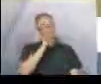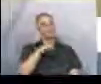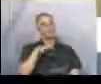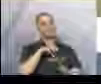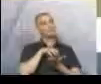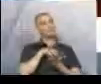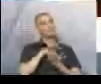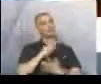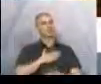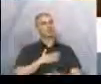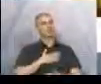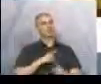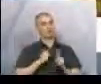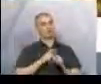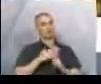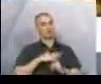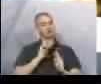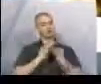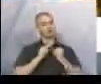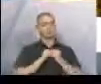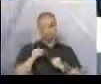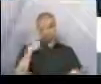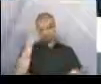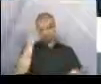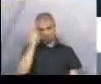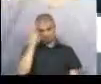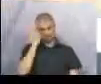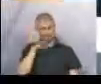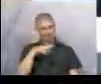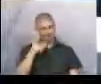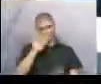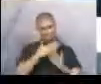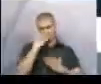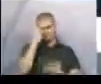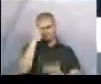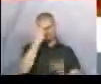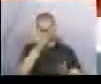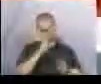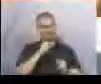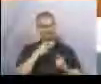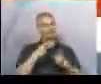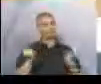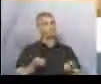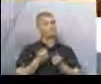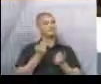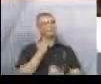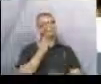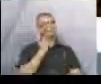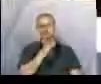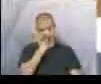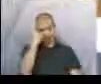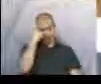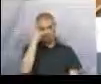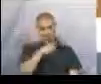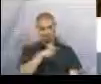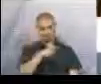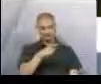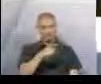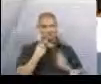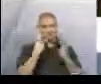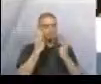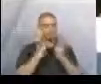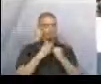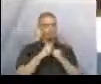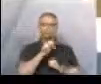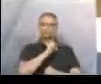המרכזיות של החג כחג משפחתי. אני חושב שגם אנחנו מכירים בזה, גם המפרסמים בישראל יודעים שערך המשפחה